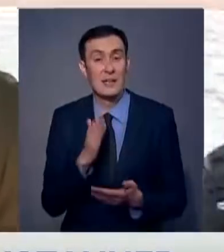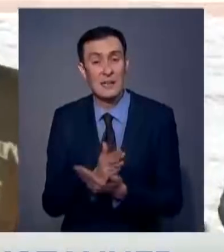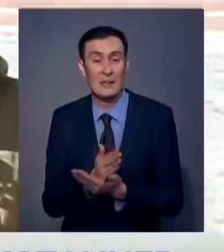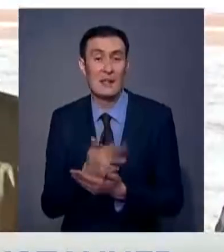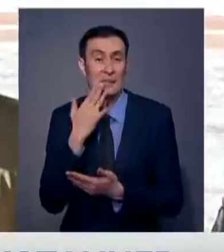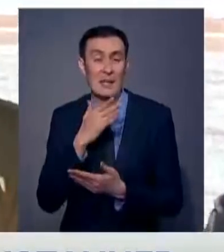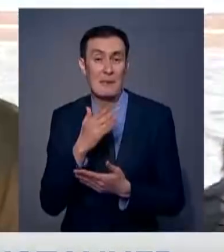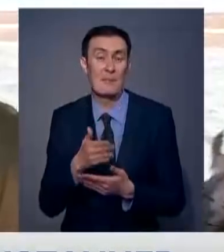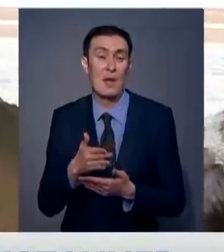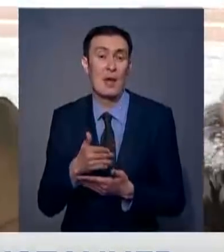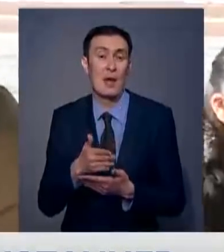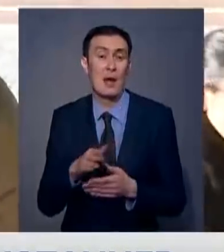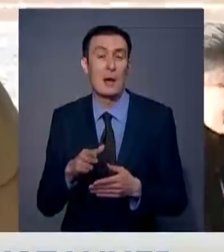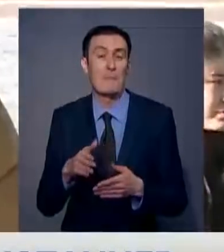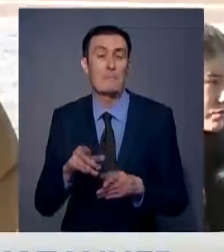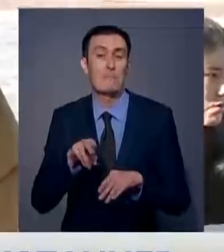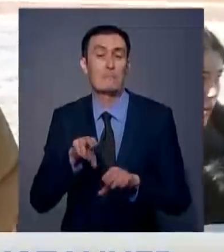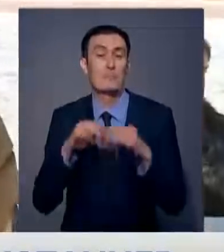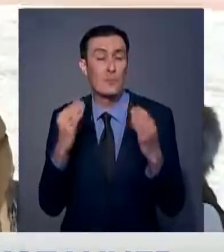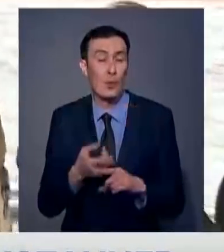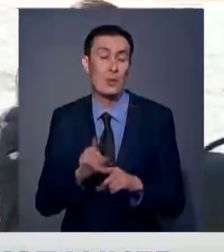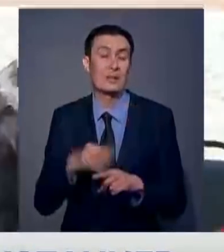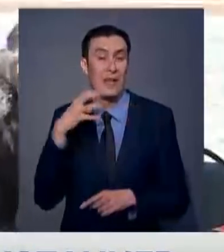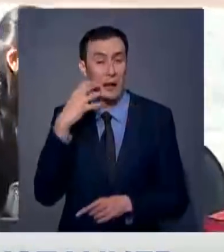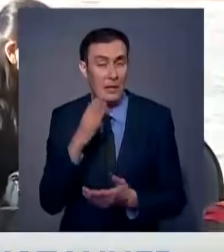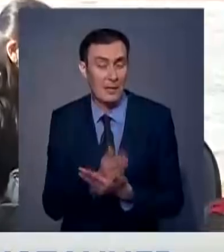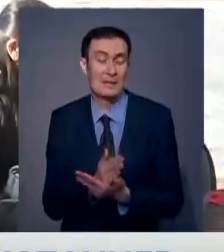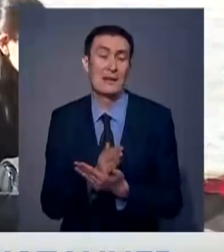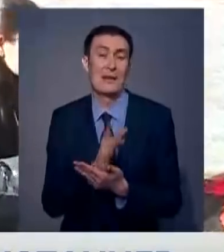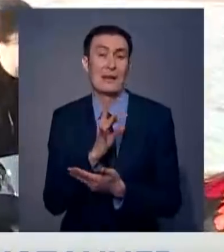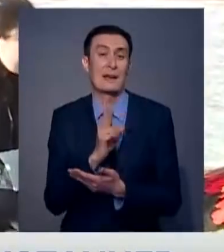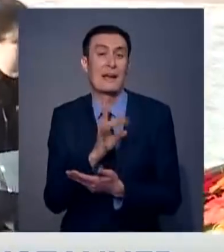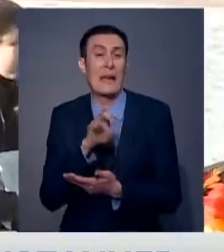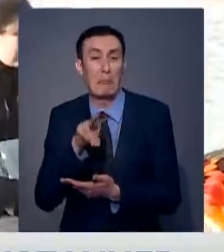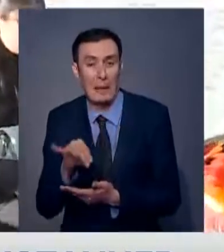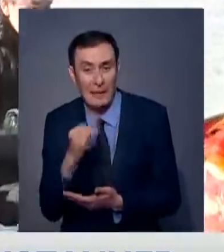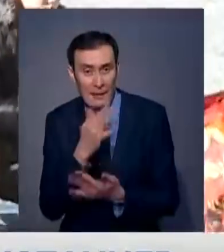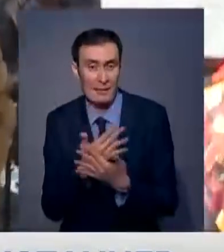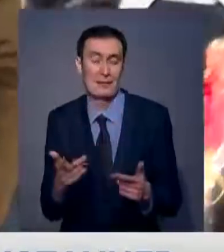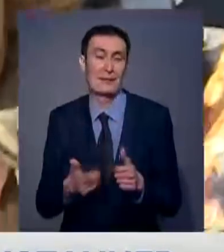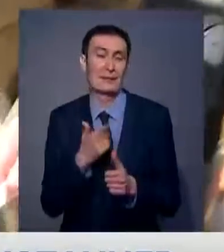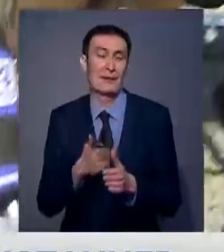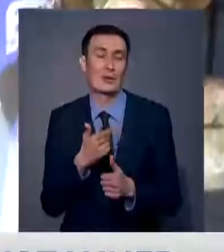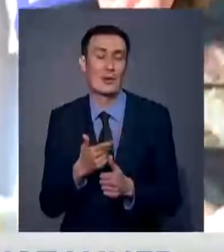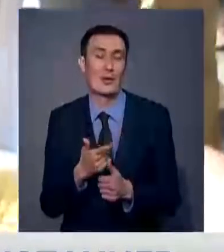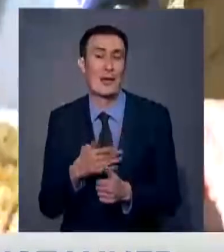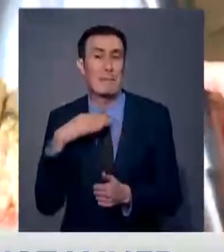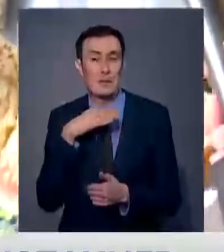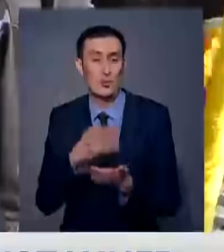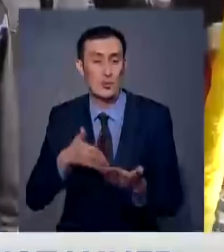пирог с яблоками. Есть крепли, есть брецели, мясной штрудель и